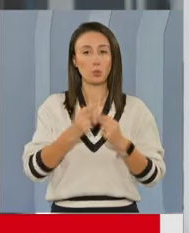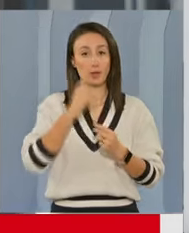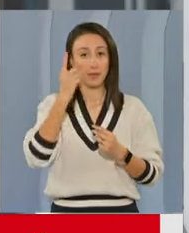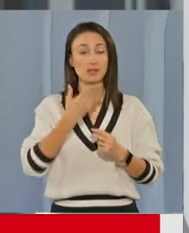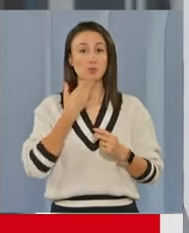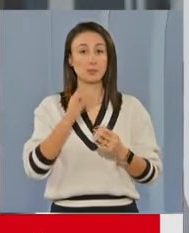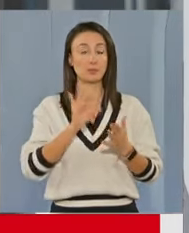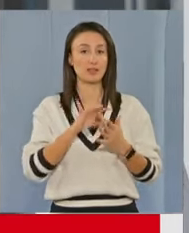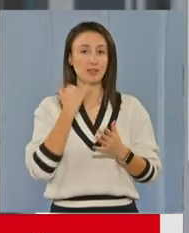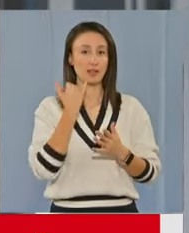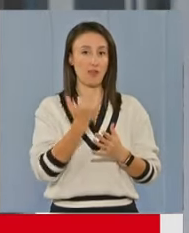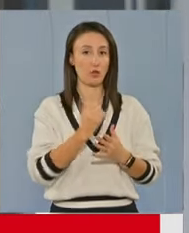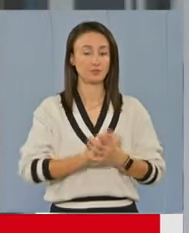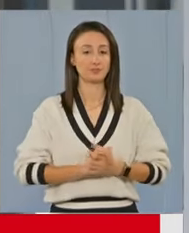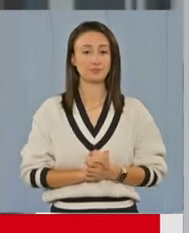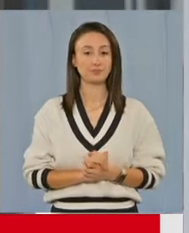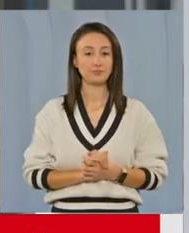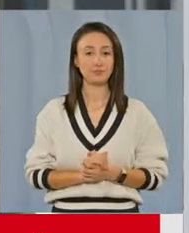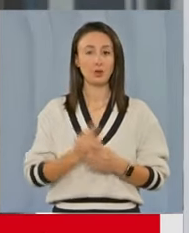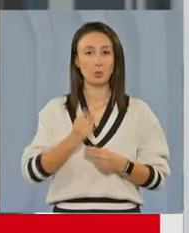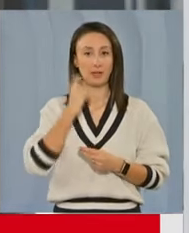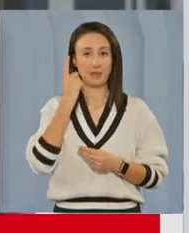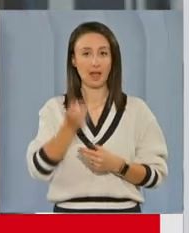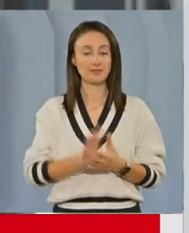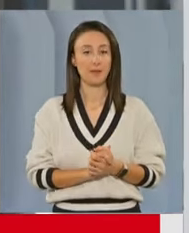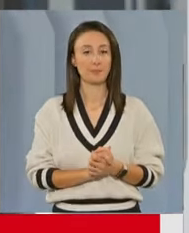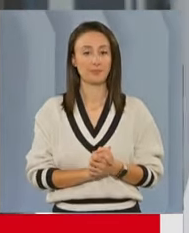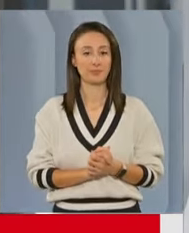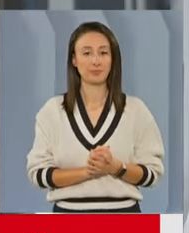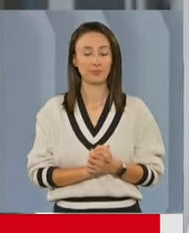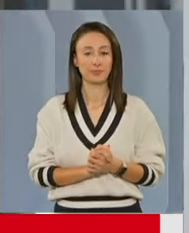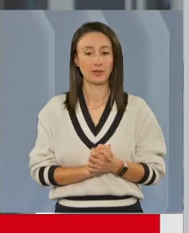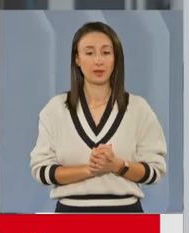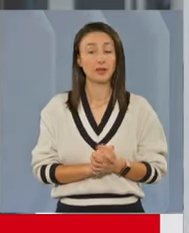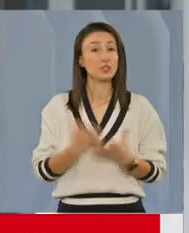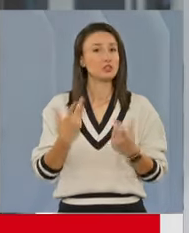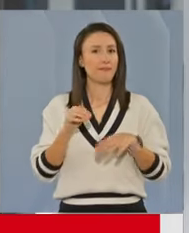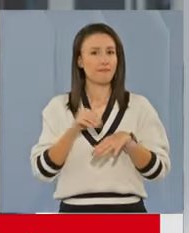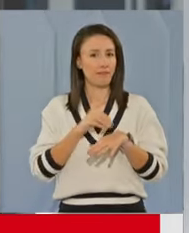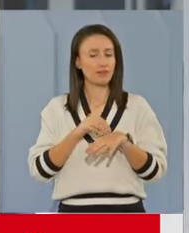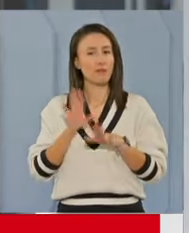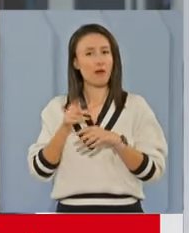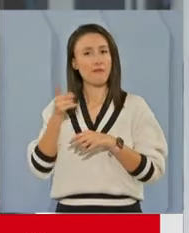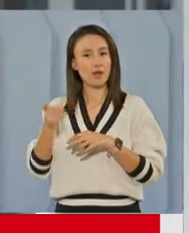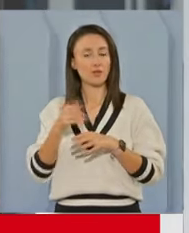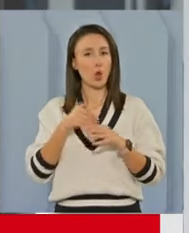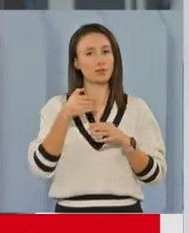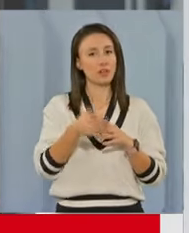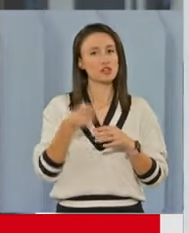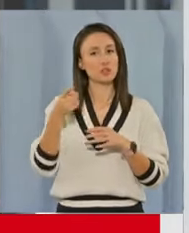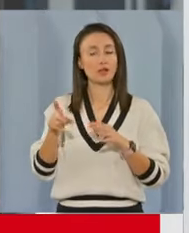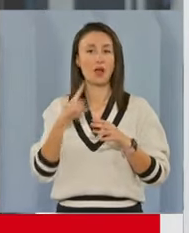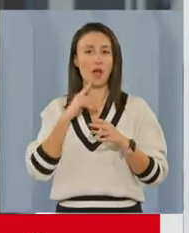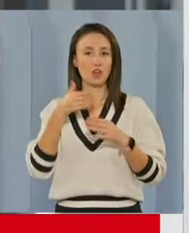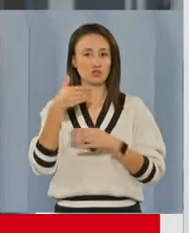intervenția dumneavoastră Bună dimineața Vă mulțumesc domnule Cătălin țone Așadar ce efecte va avea o astfel de trecere a acestei